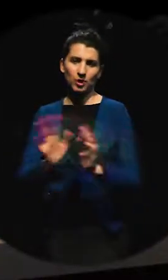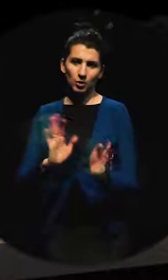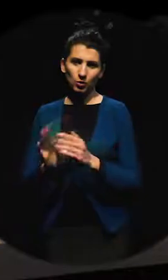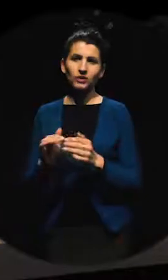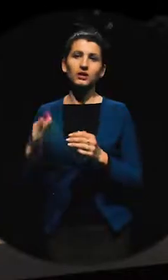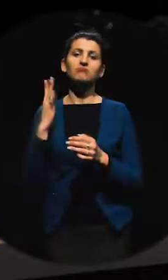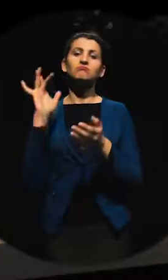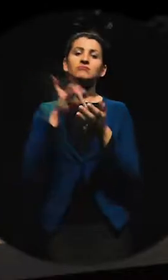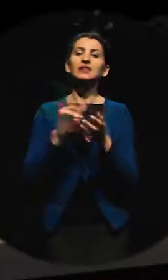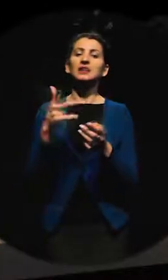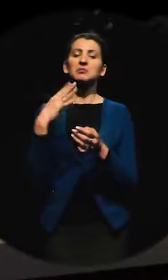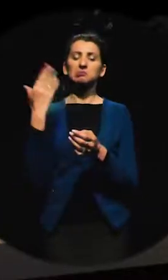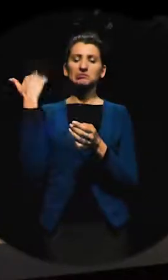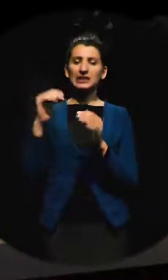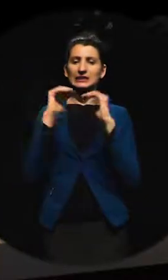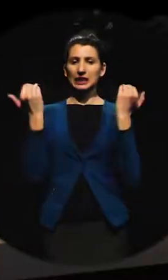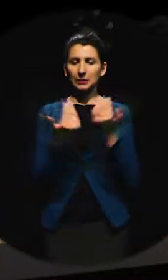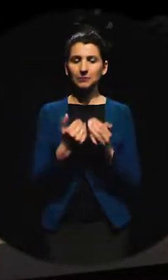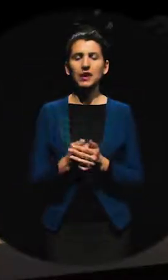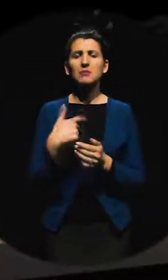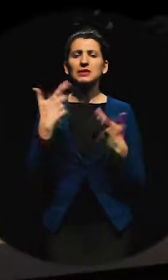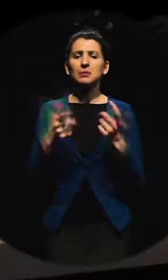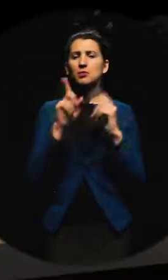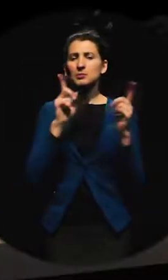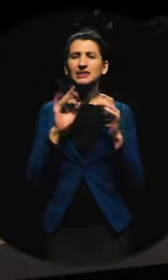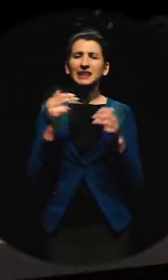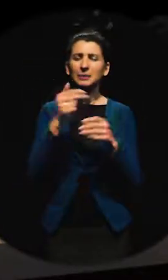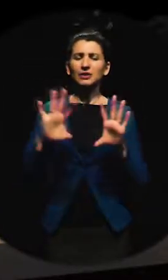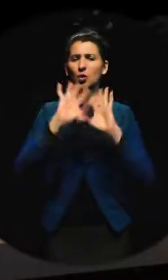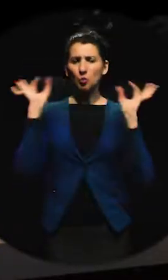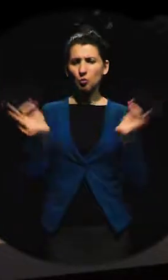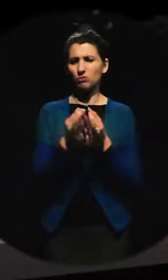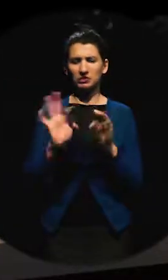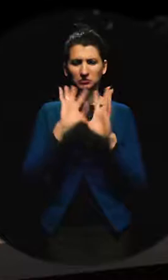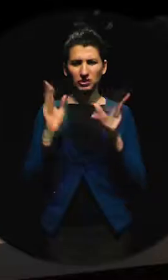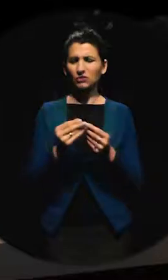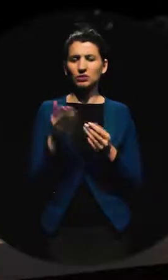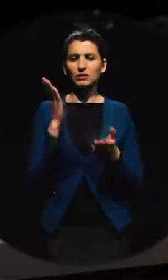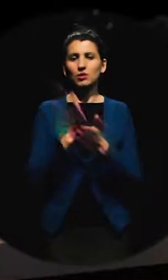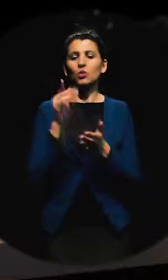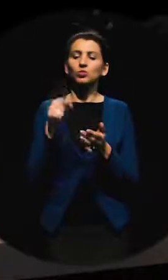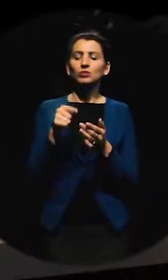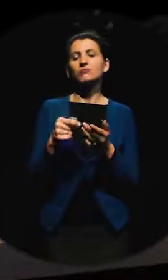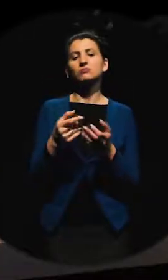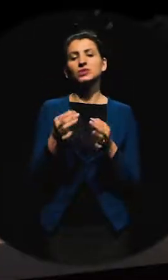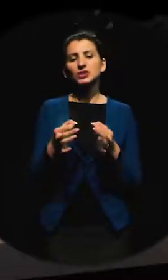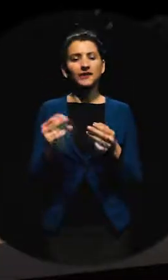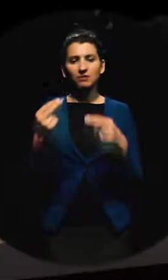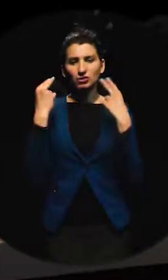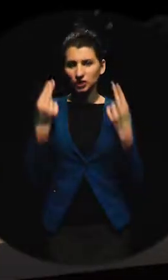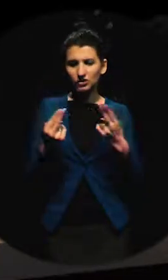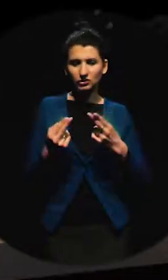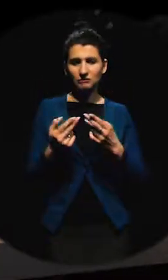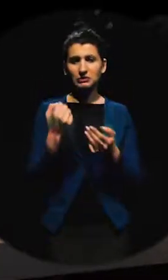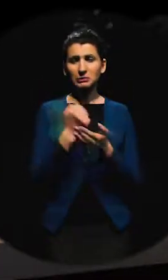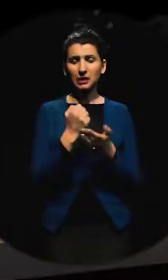Natomiast chciałybyśmy na to spojrzeć z takiej szerszej perspektywy, uwzględniając kategorie dla nas tutaj dzisiaj najważniejsze,